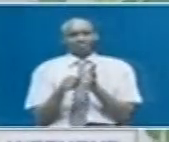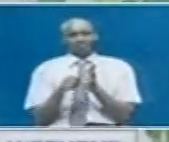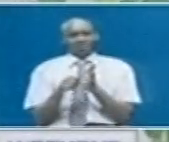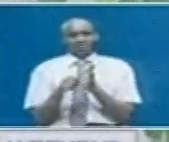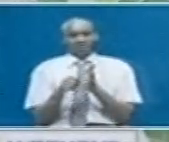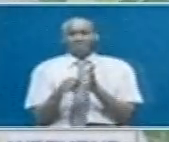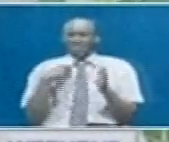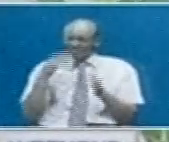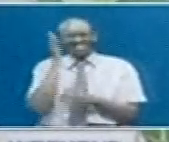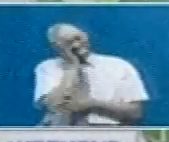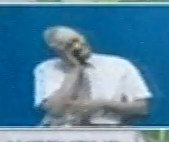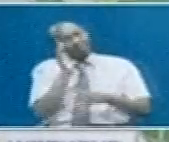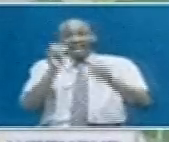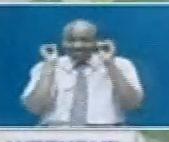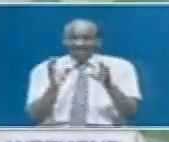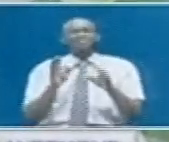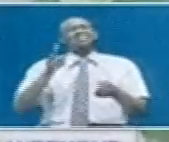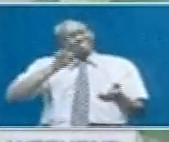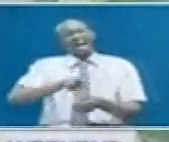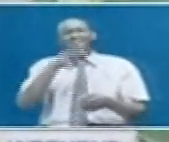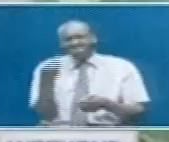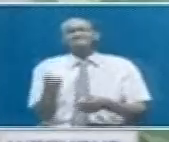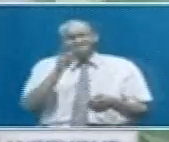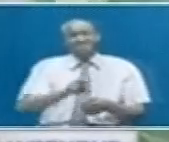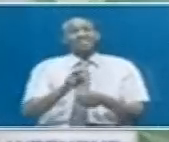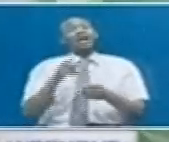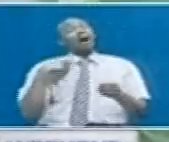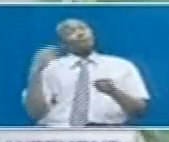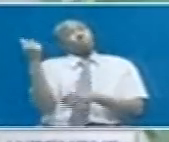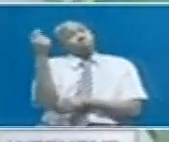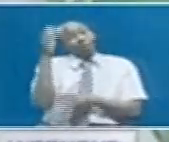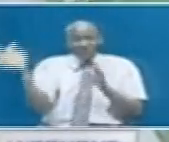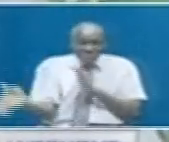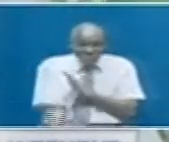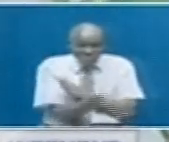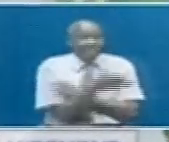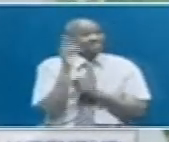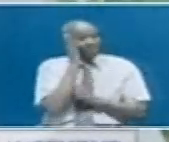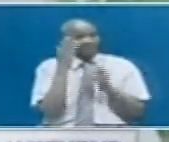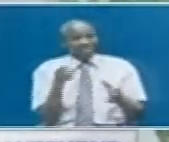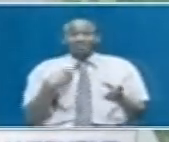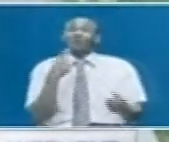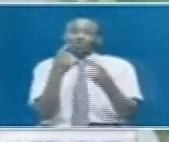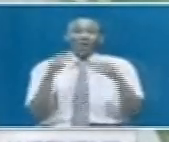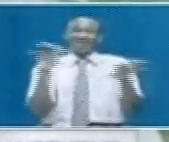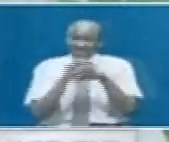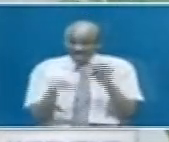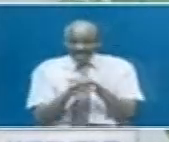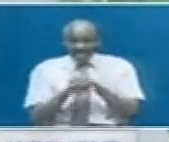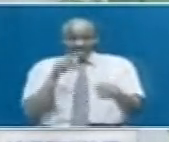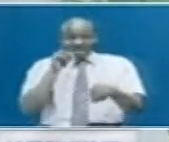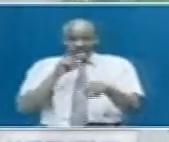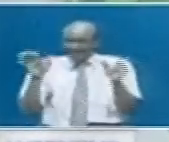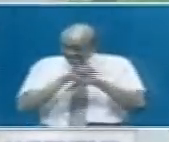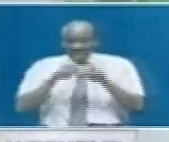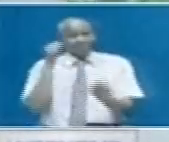Sikuwa ninalala, ilikuwa ninateseka mpaka asubuhi. Wanaongea kila kitu vile ninafanya